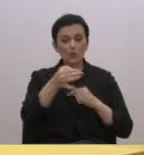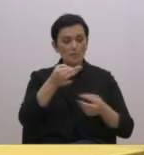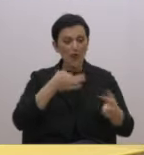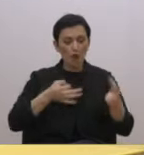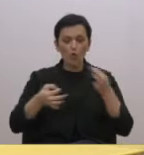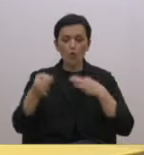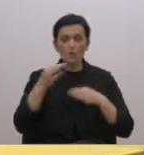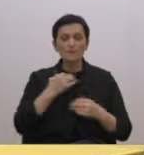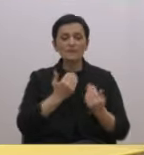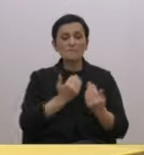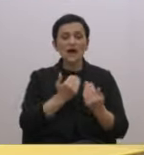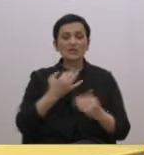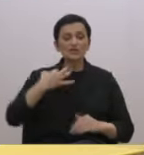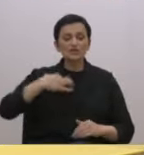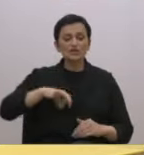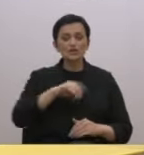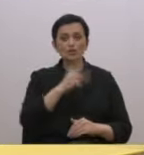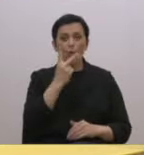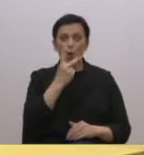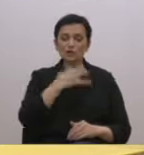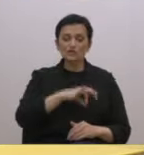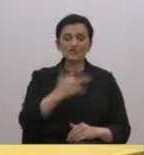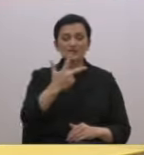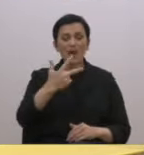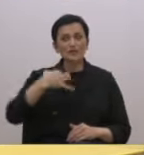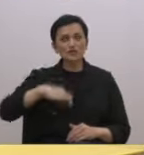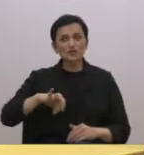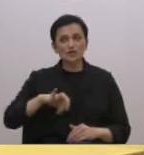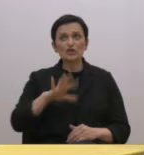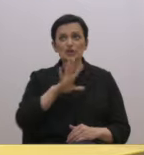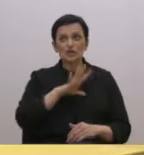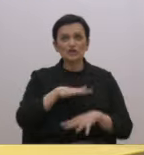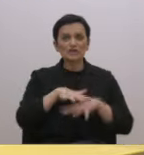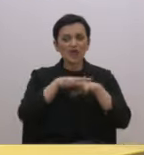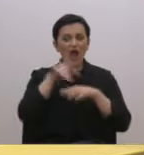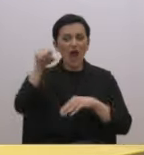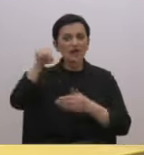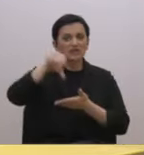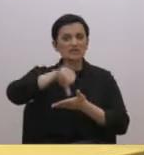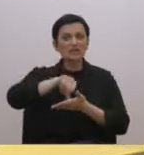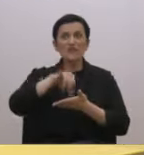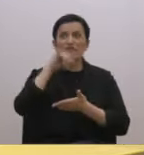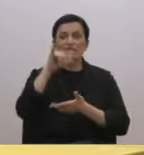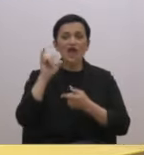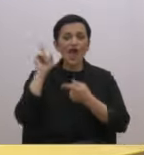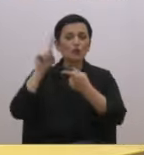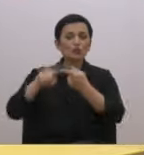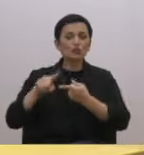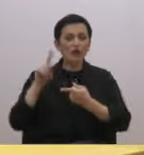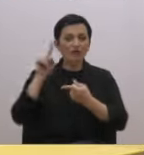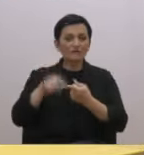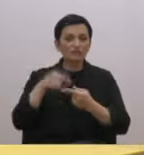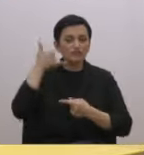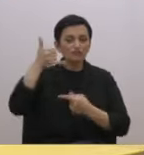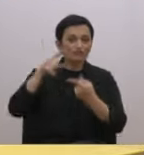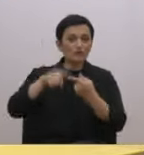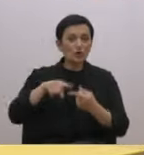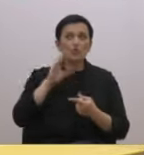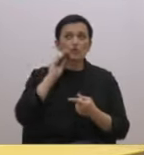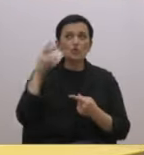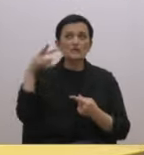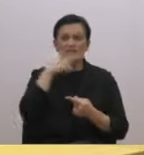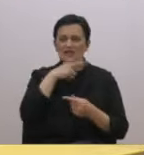მეუბნებოდნენ, რომ მათი შვილები, ორი შვილი, სამი შვილი იყვნენ აქციაზე და ისინი მათ ვერ უკავშირდებოდნენ. როდესაც